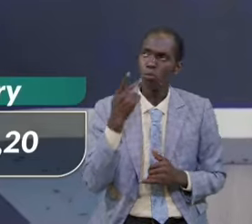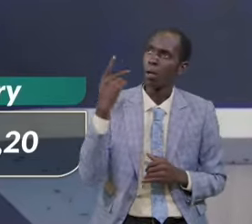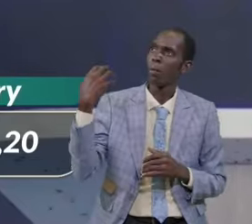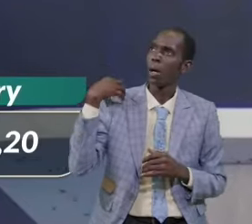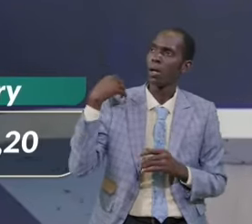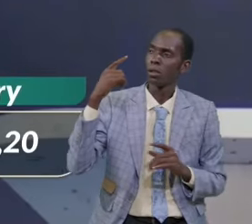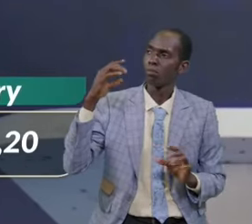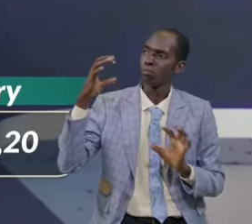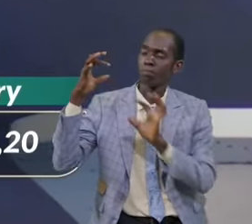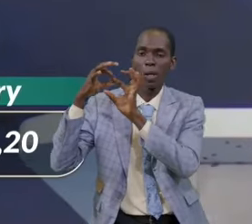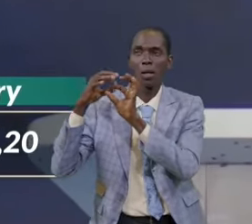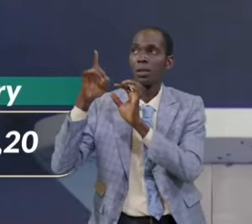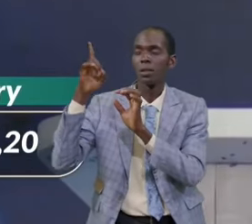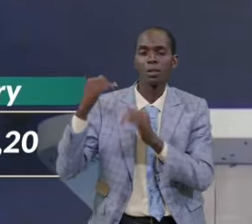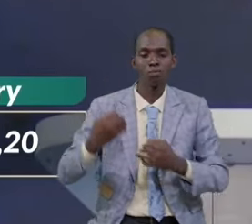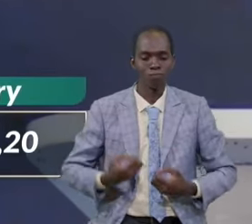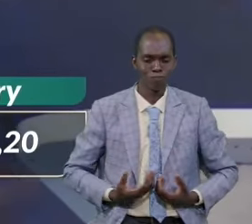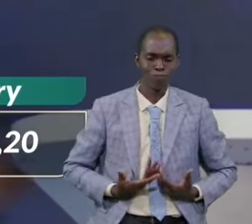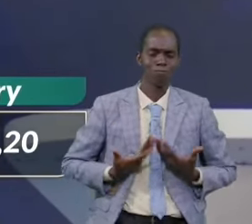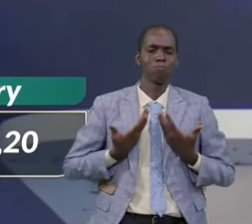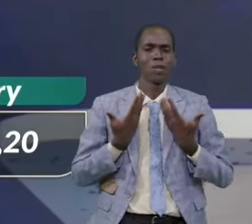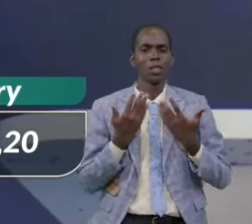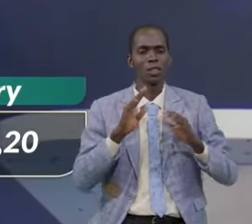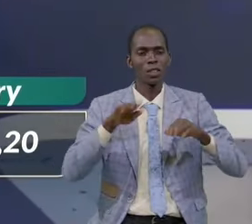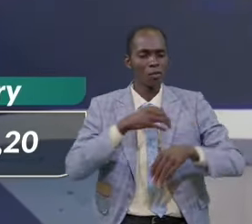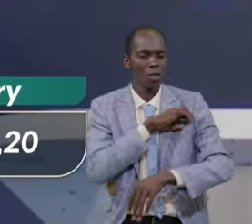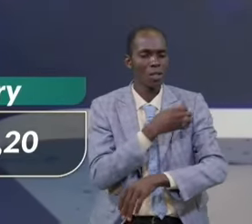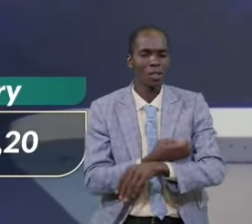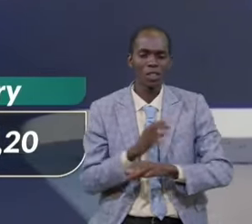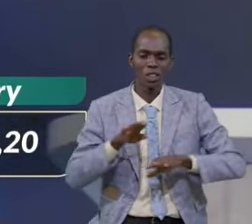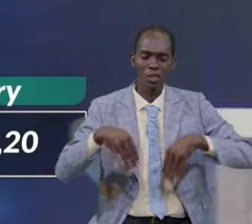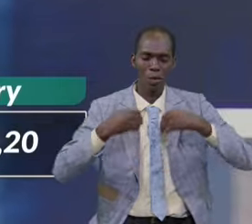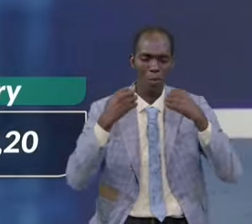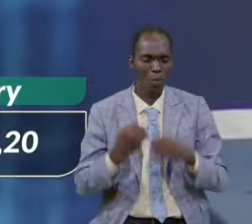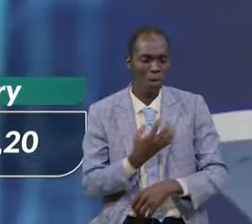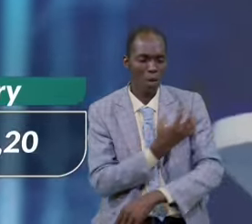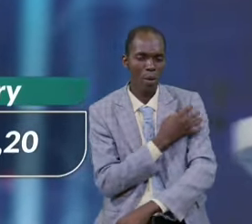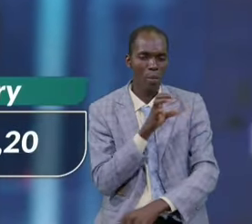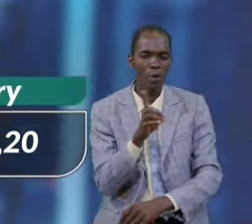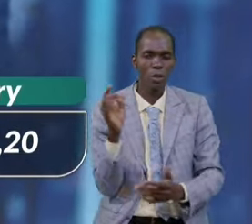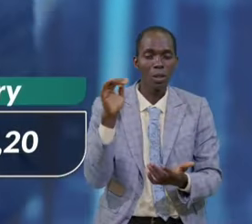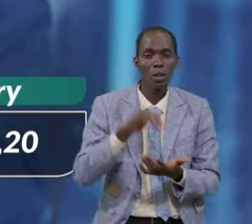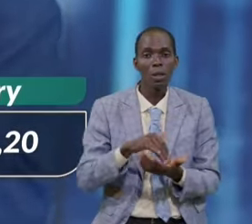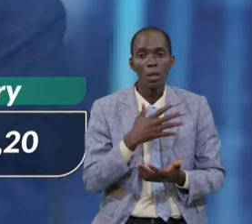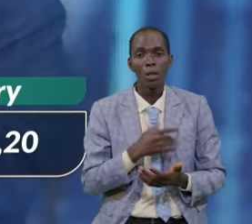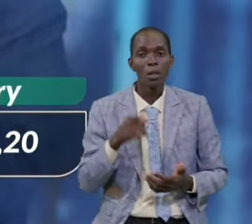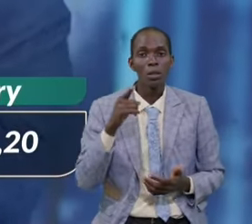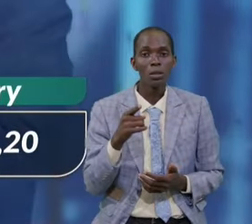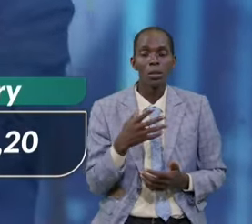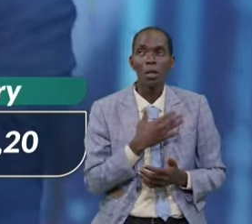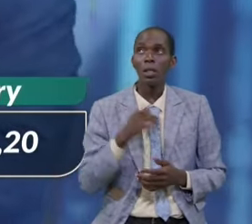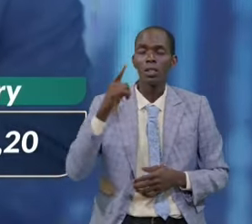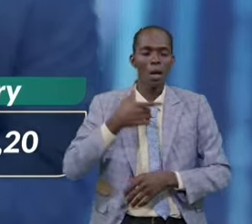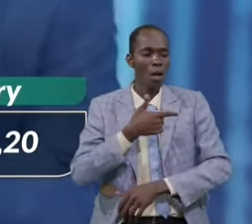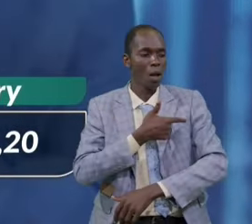reliez, rattachez au Maître. Il vous revigore. Il vous donne de l'énergie, il vous donne la force et la puissance. Et une fois